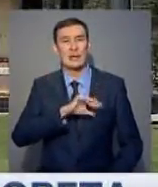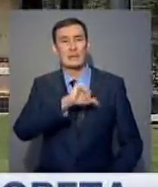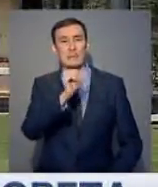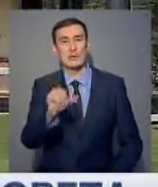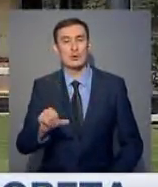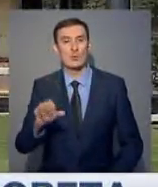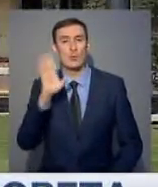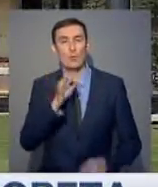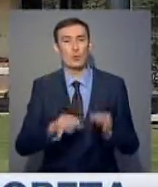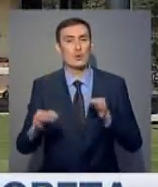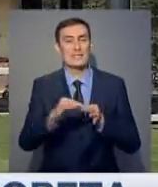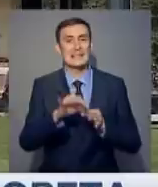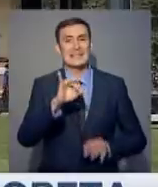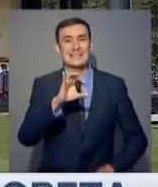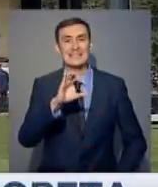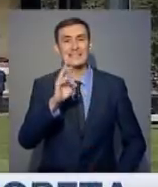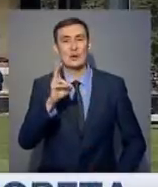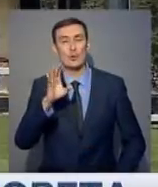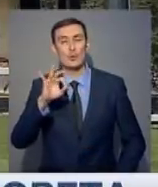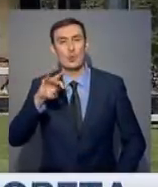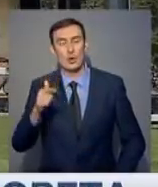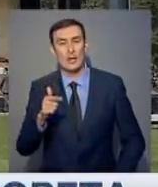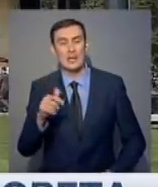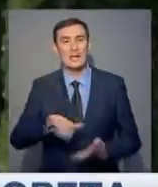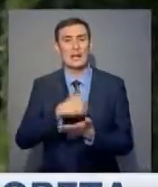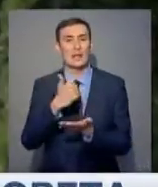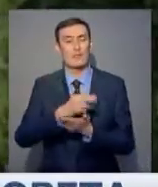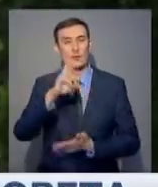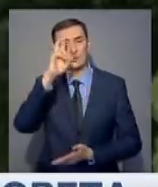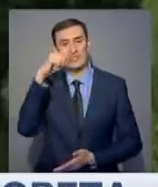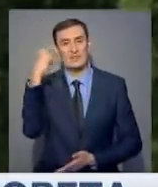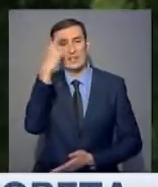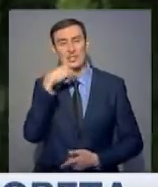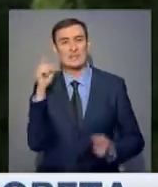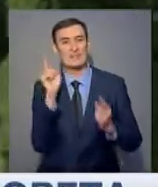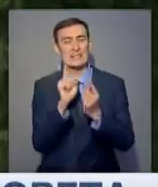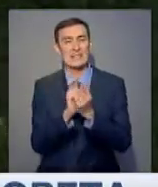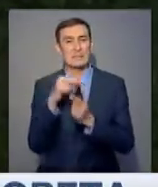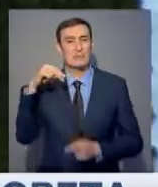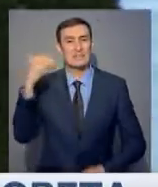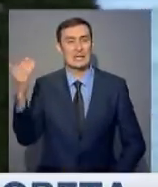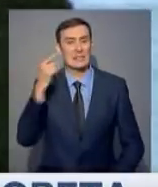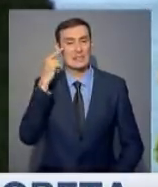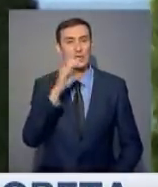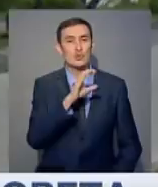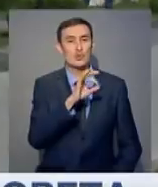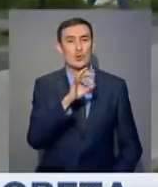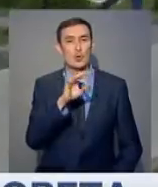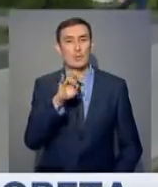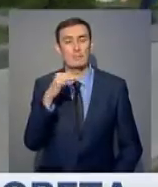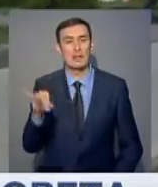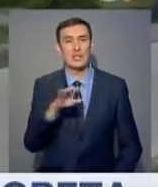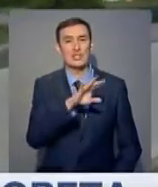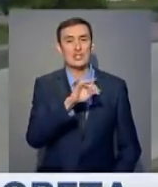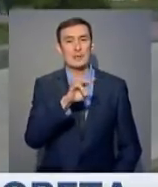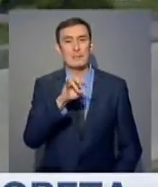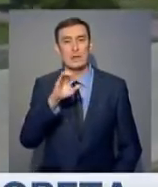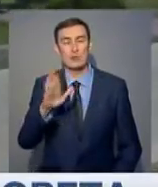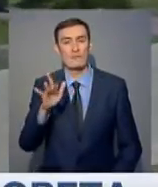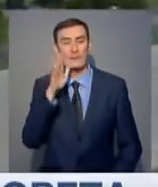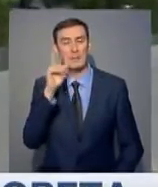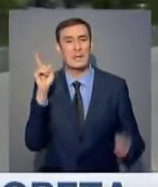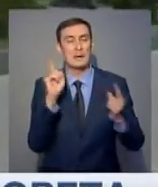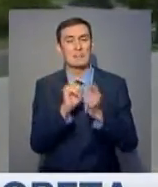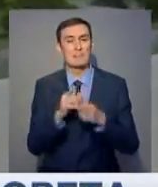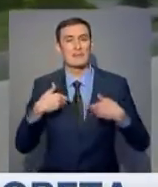иссык-куля в культурном центре рух ордо где глав государств лично встретил президент кыргызстана 40 buy же in back of во время приветствия